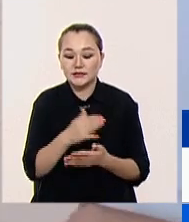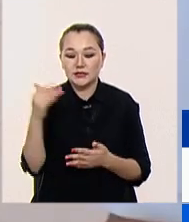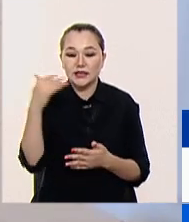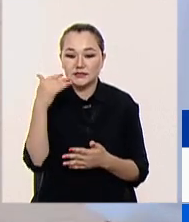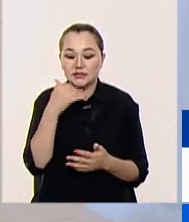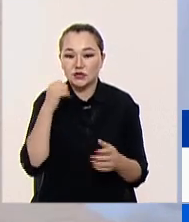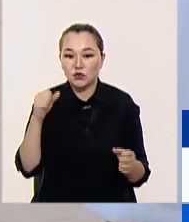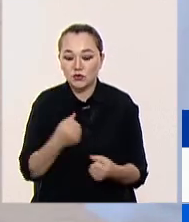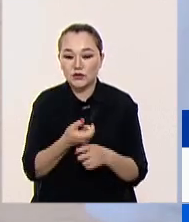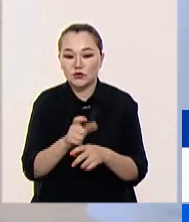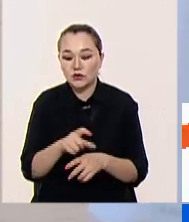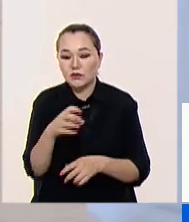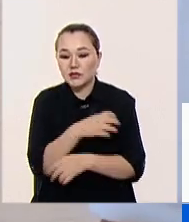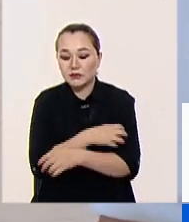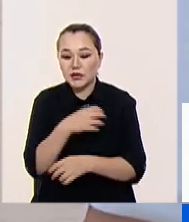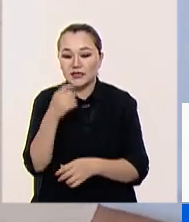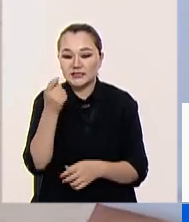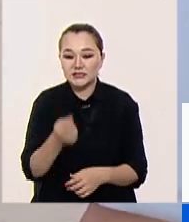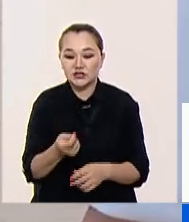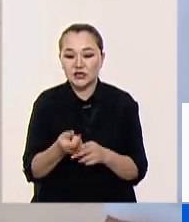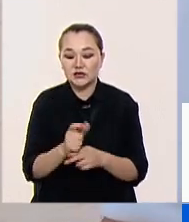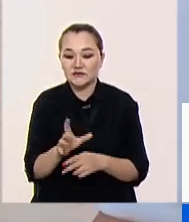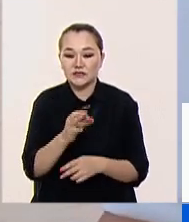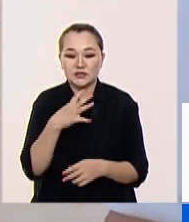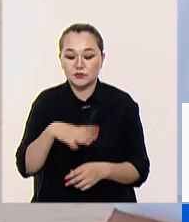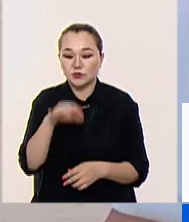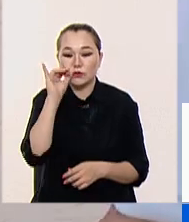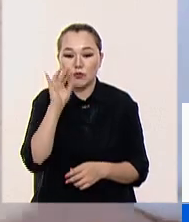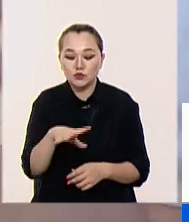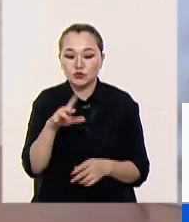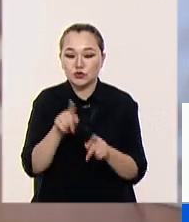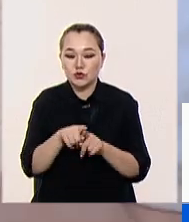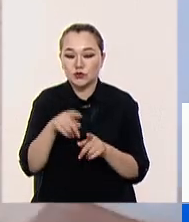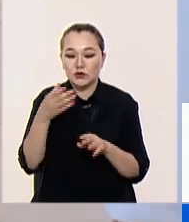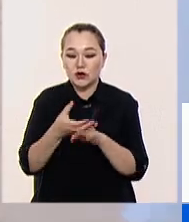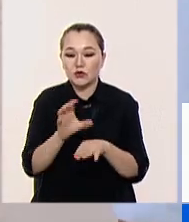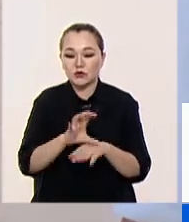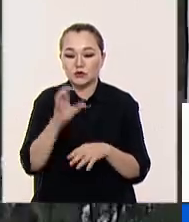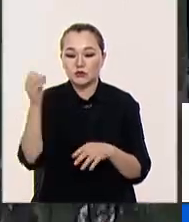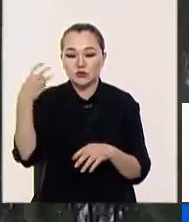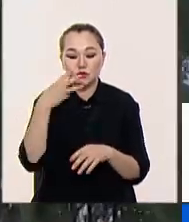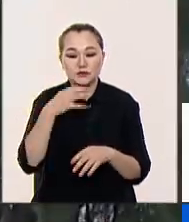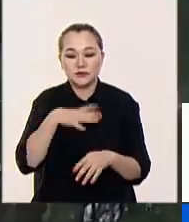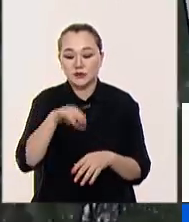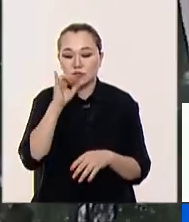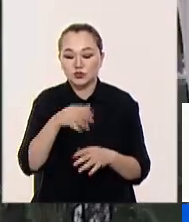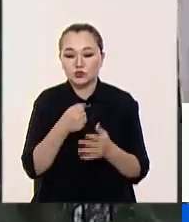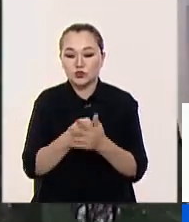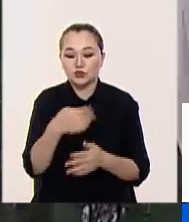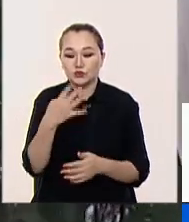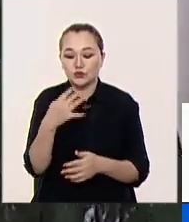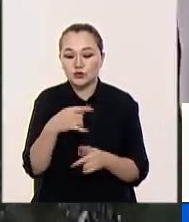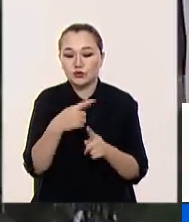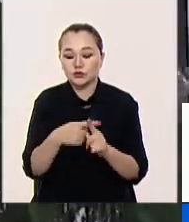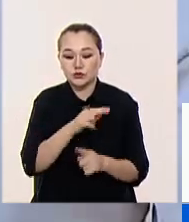которые максимально бюджетные. Они не выдерживают такой нагрузки, такого солнца не выдерживают. До 40 градусов